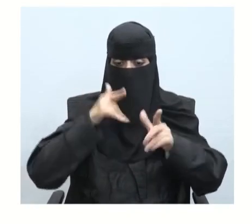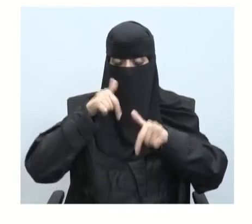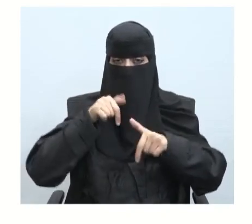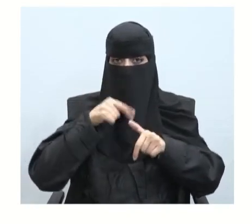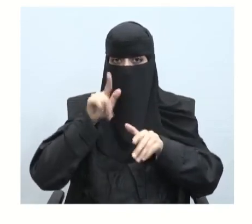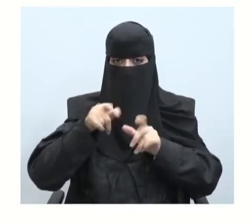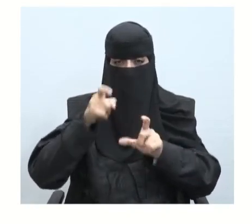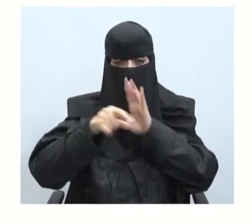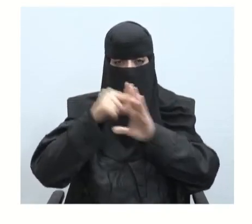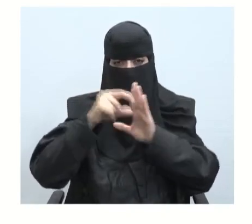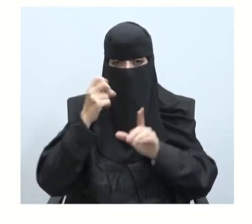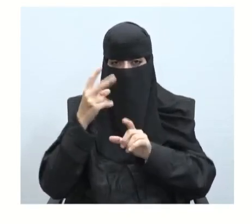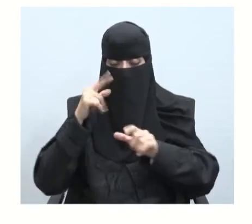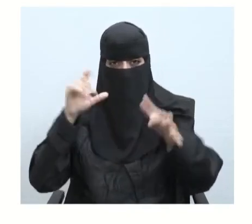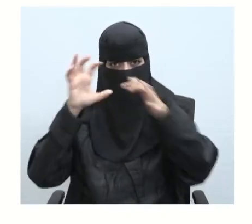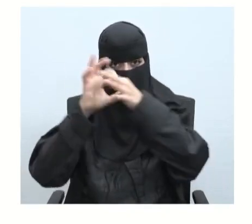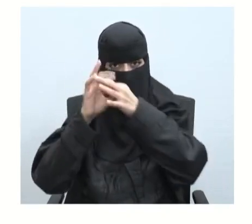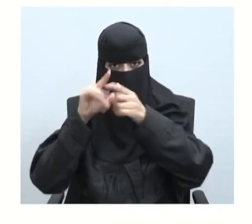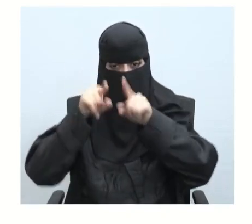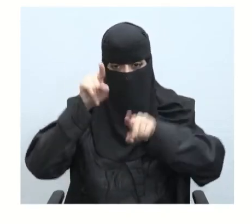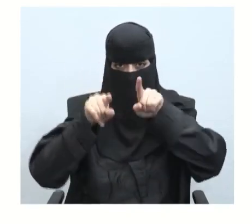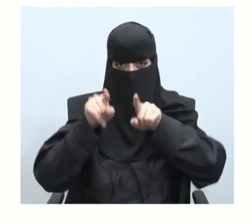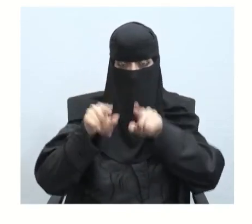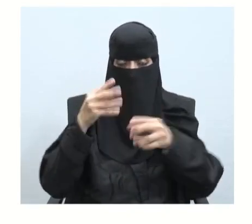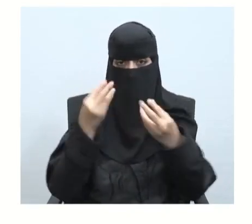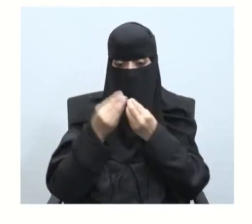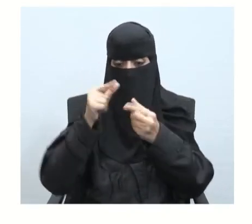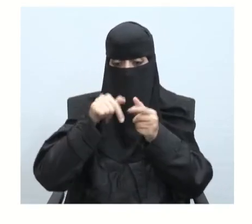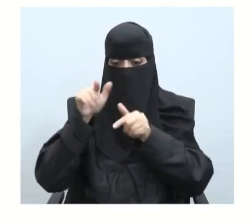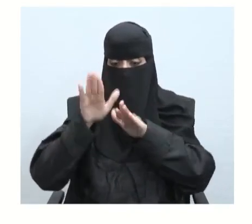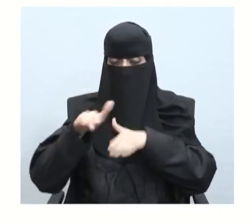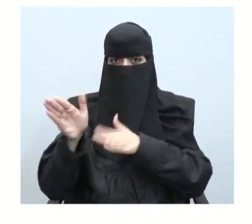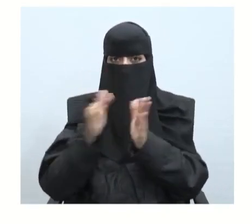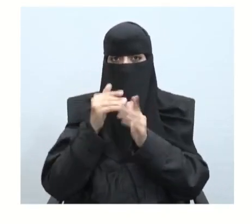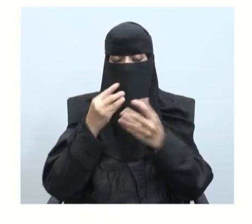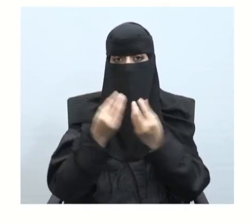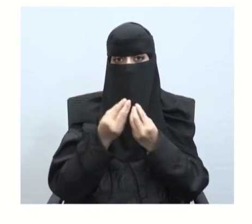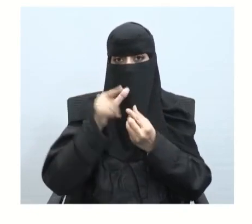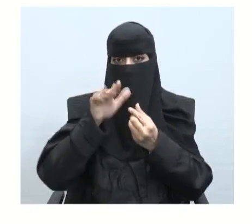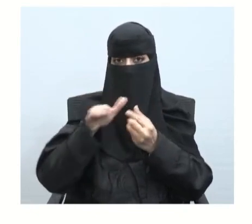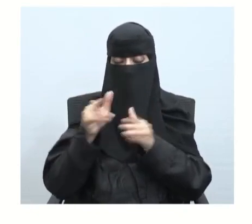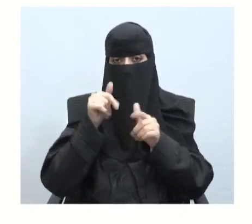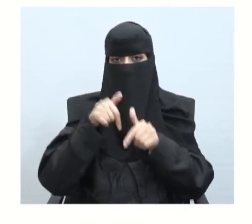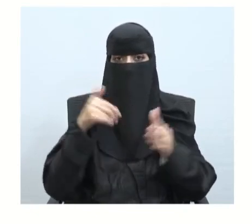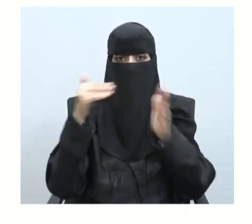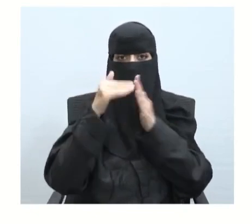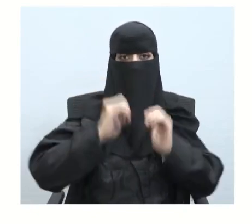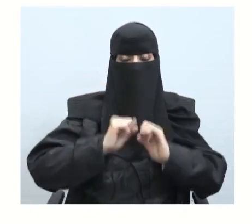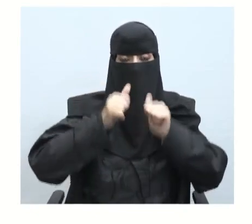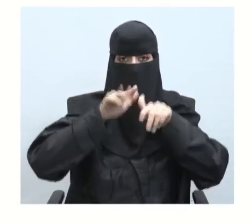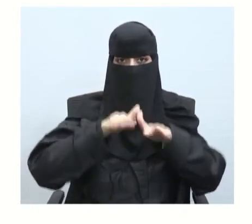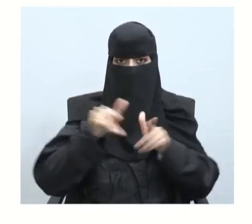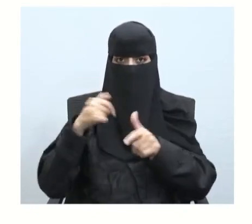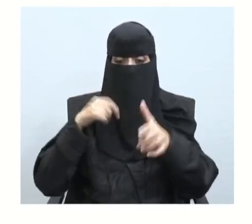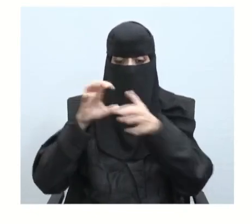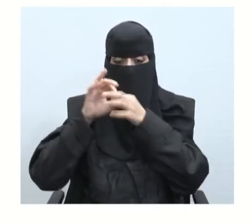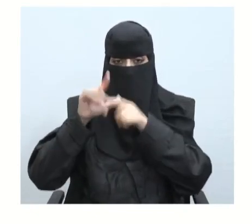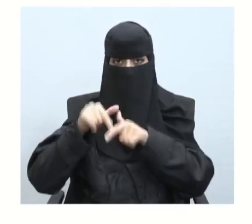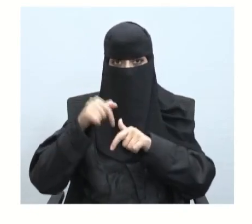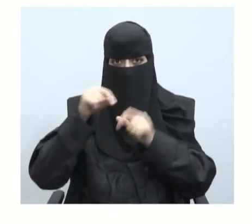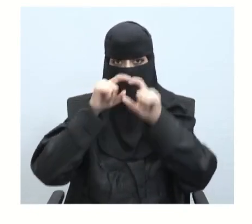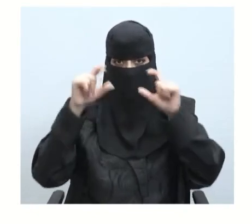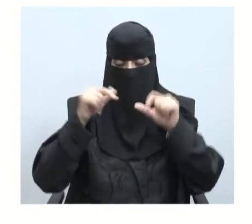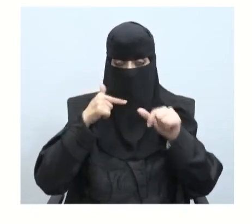والطاقه مفهومين مترادفين لبعضهم البعض جعلناهم مع بعضهم البعض حتى نت من الربط في